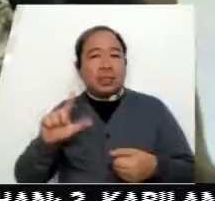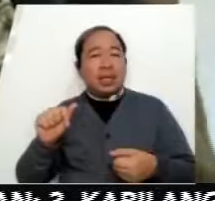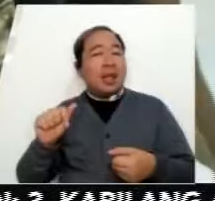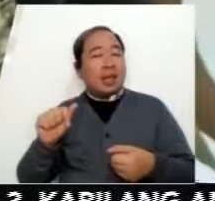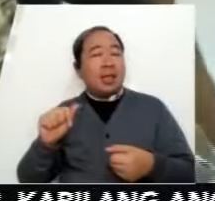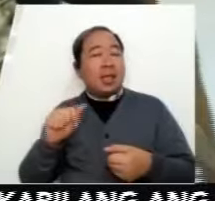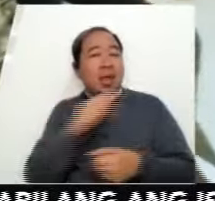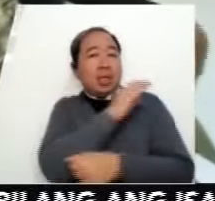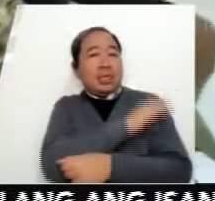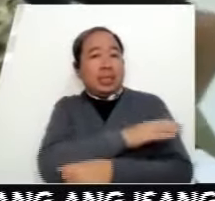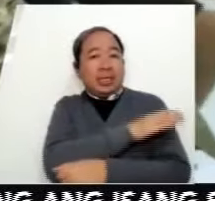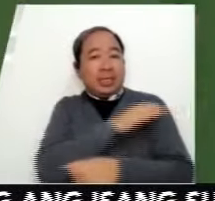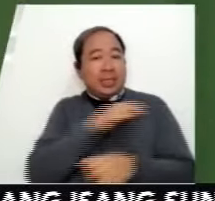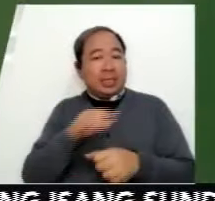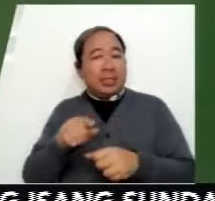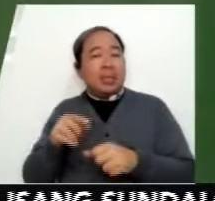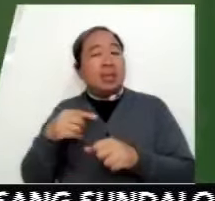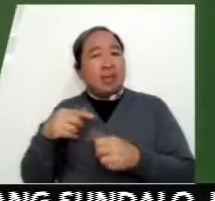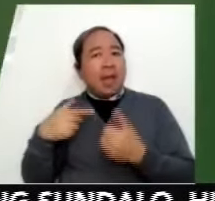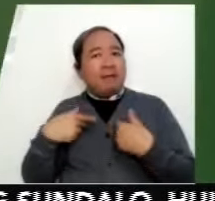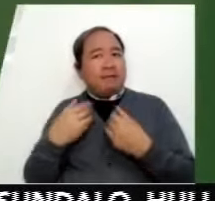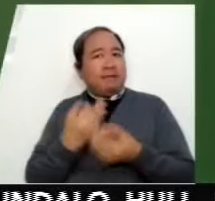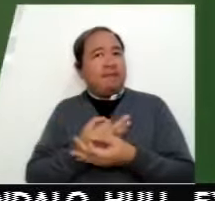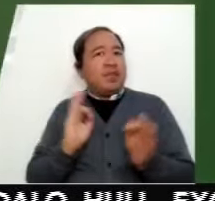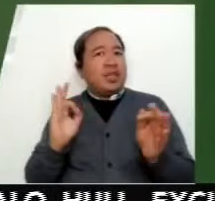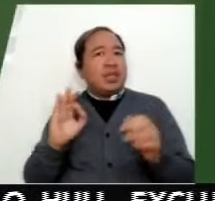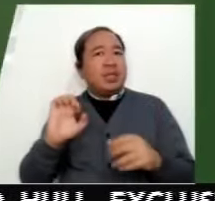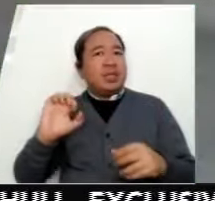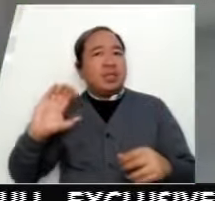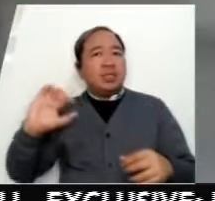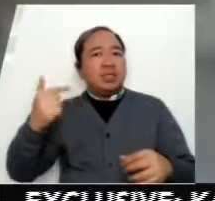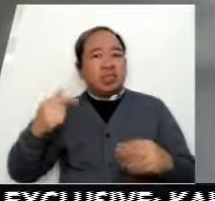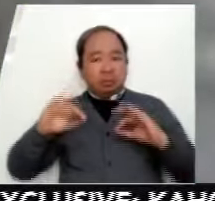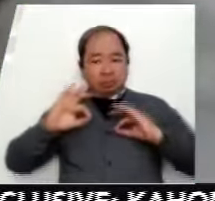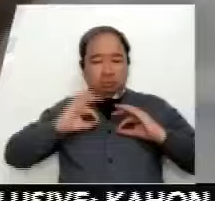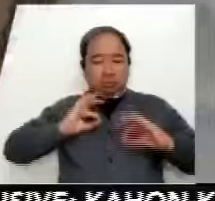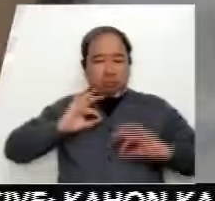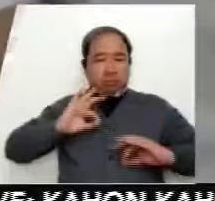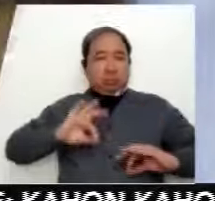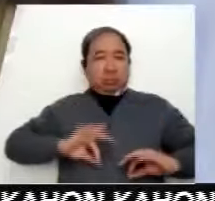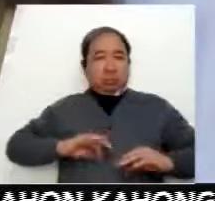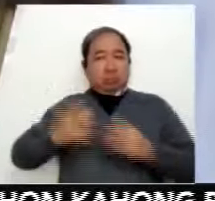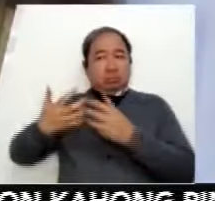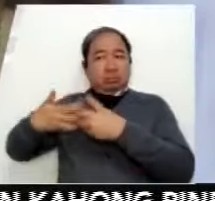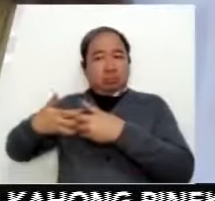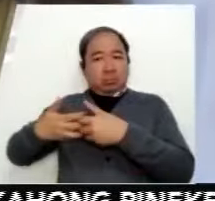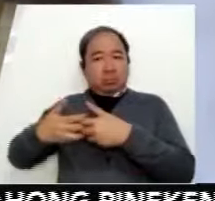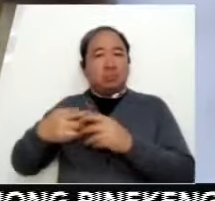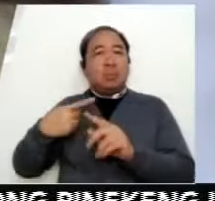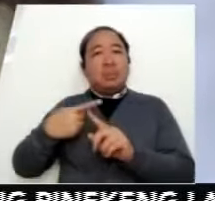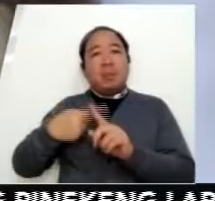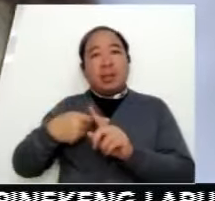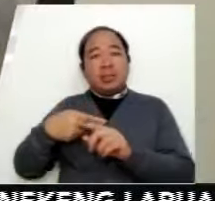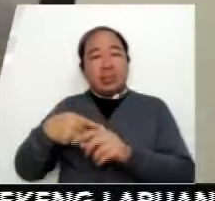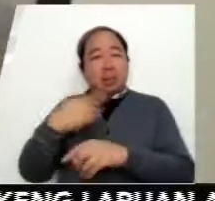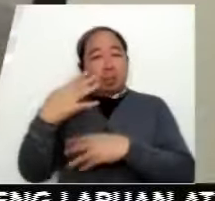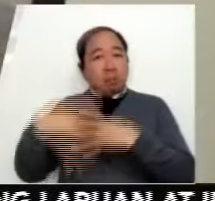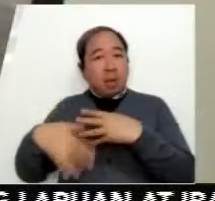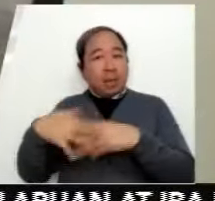ng libreng ECG o electrocardiogram test, lipid profile test, fasting blood